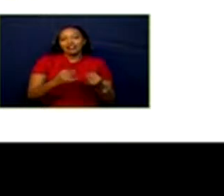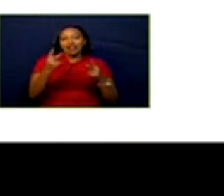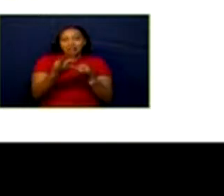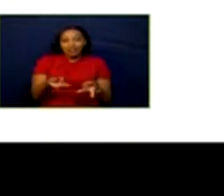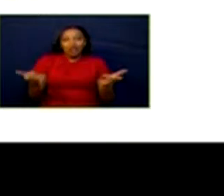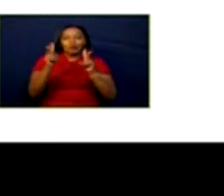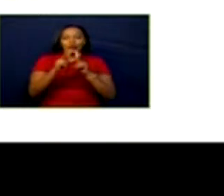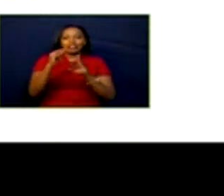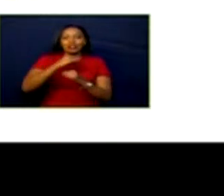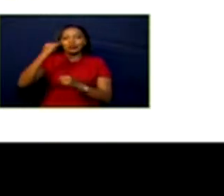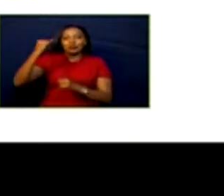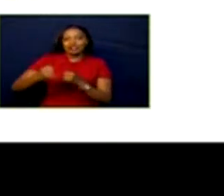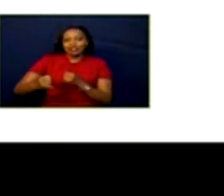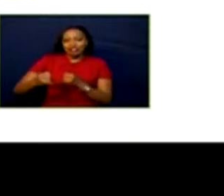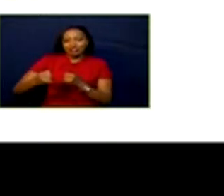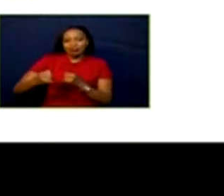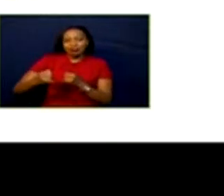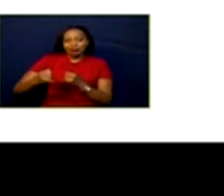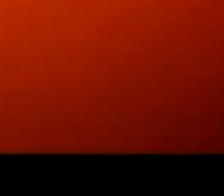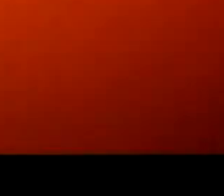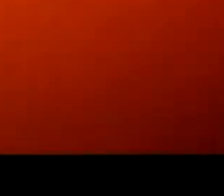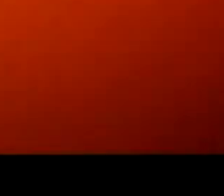na IRA.